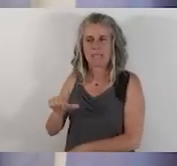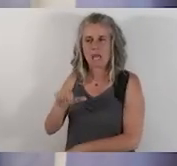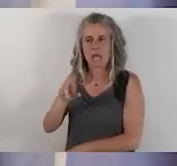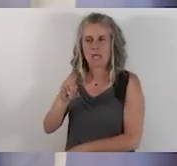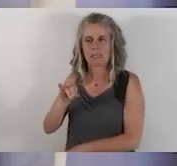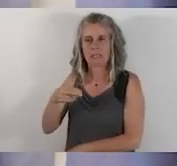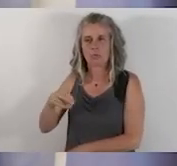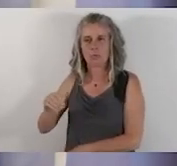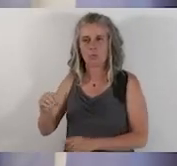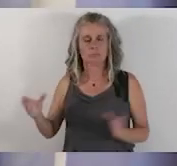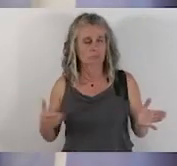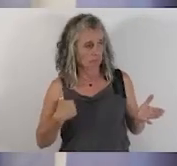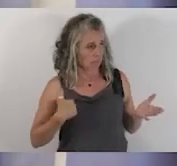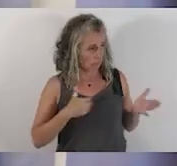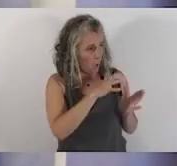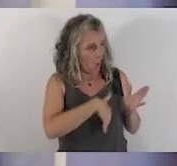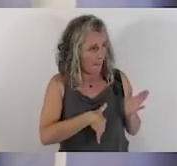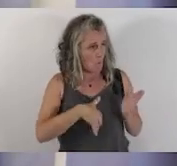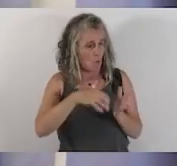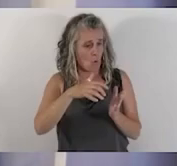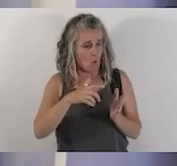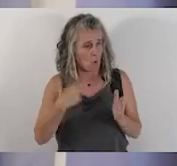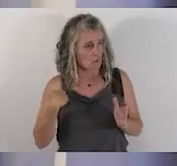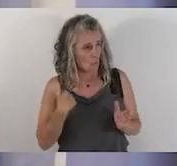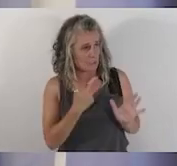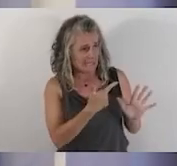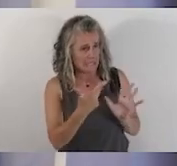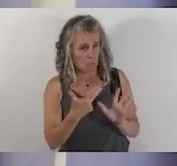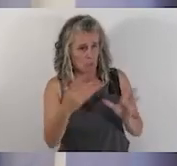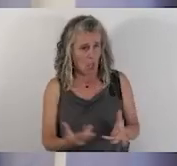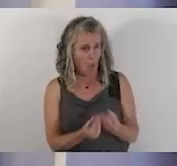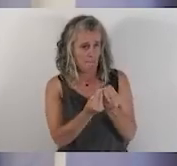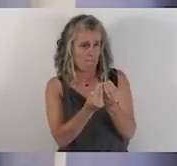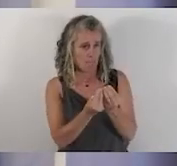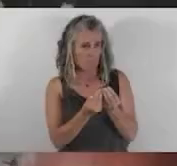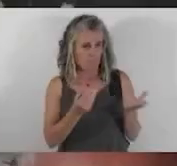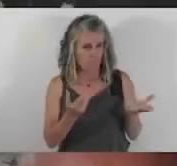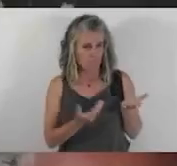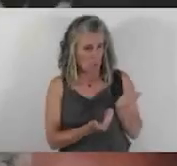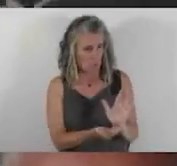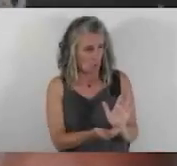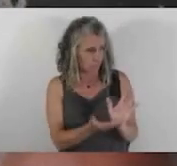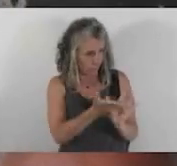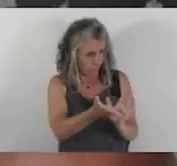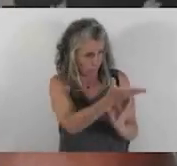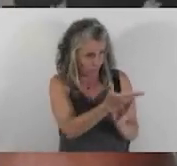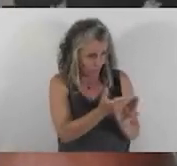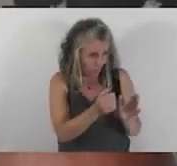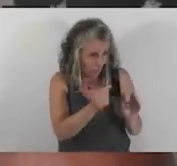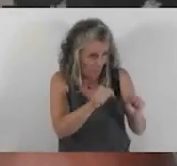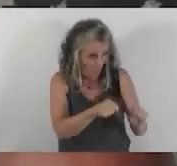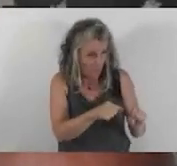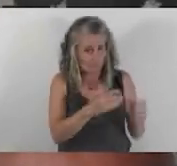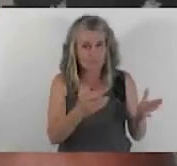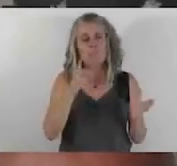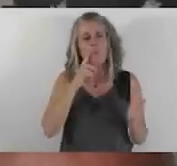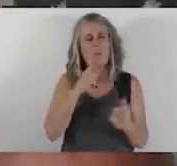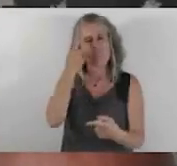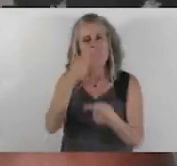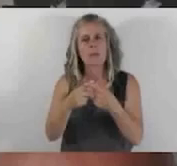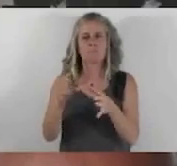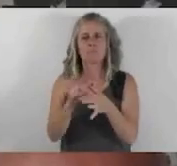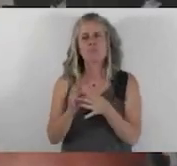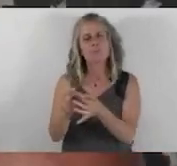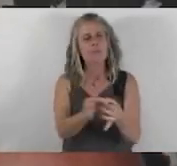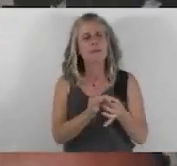permettez, je présenterai le rapport 7 et le rapport 8 ensemble puisqu'il s'agit de la même dynamique, à savoir le plan de pauvreté mis en place par